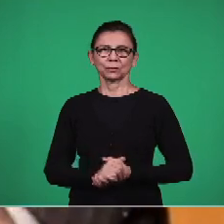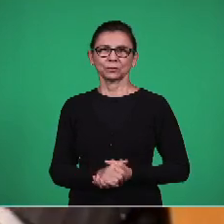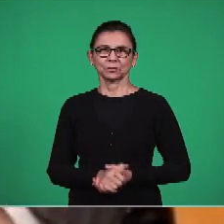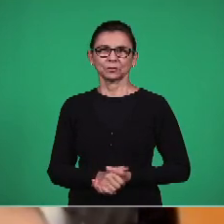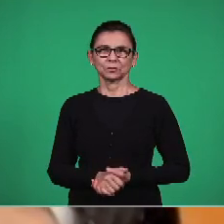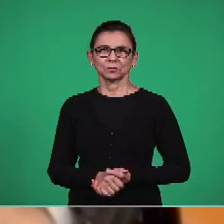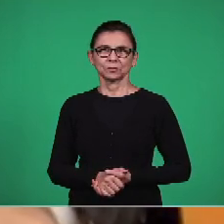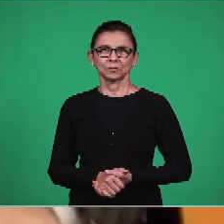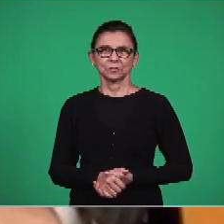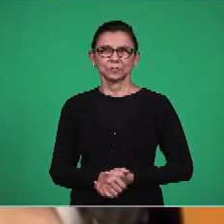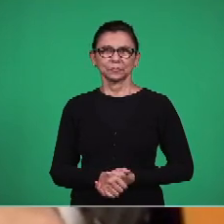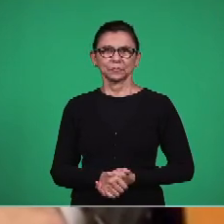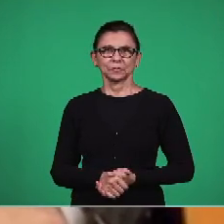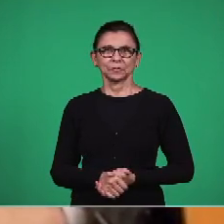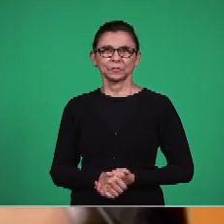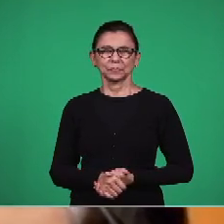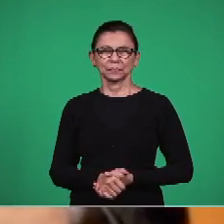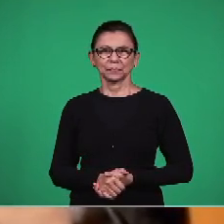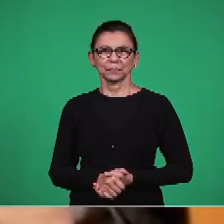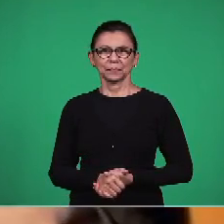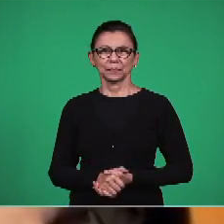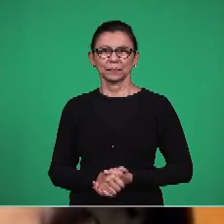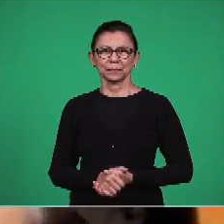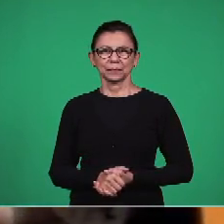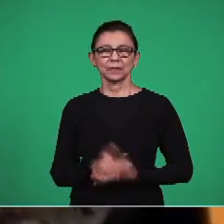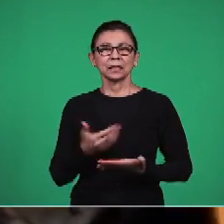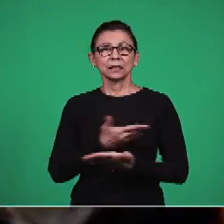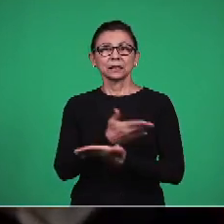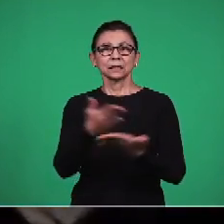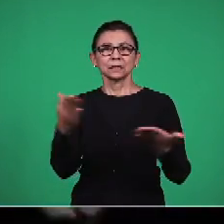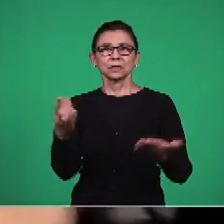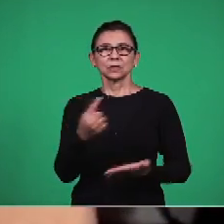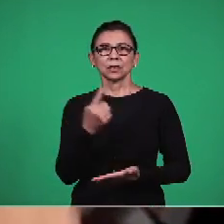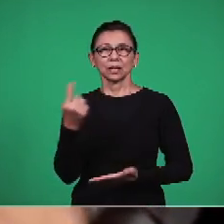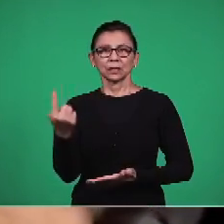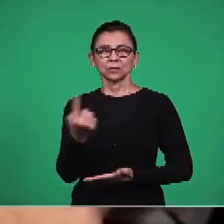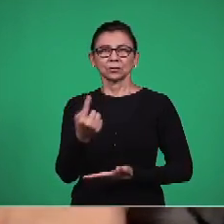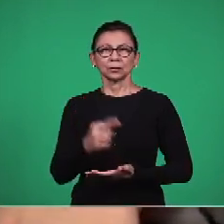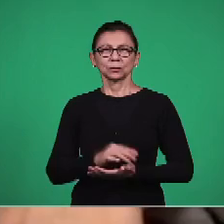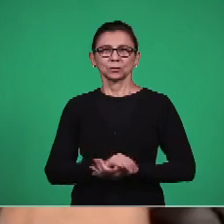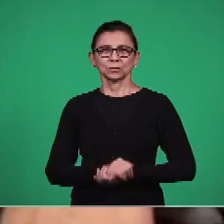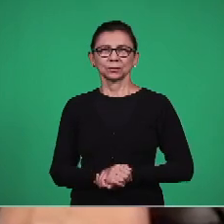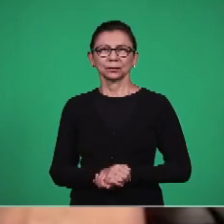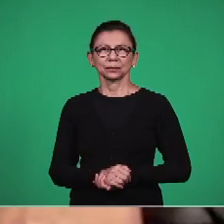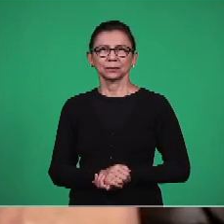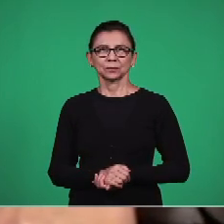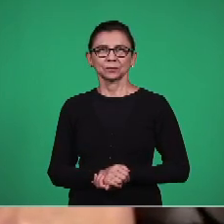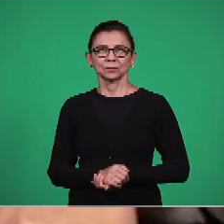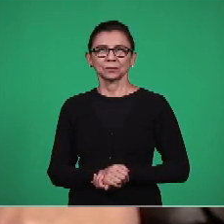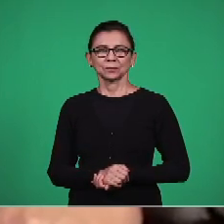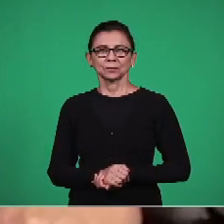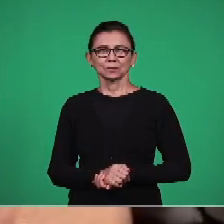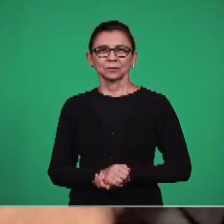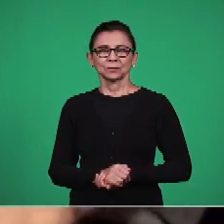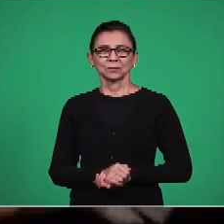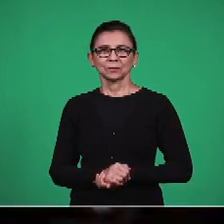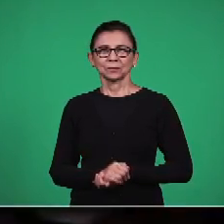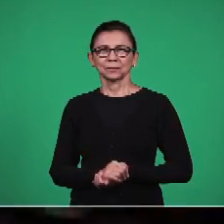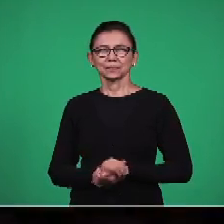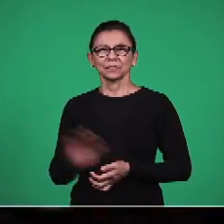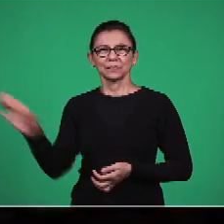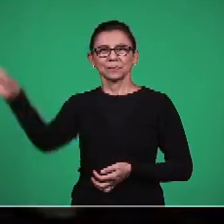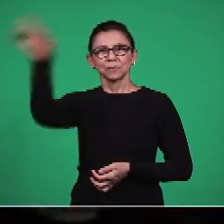Божьего помазания. E desejamos vocês a unção Вдохновение Духа Святого. Inspiração do Espírito